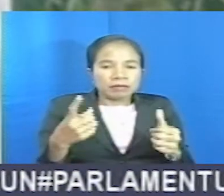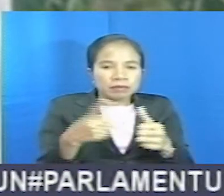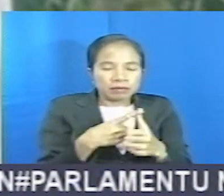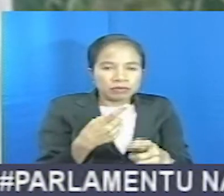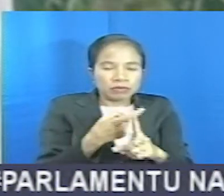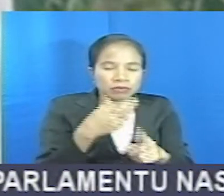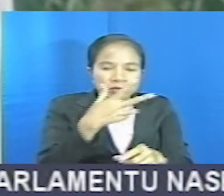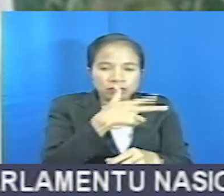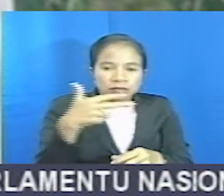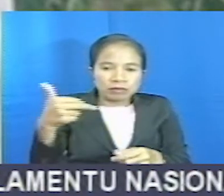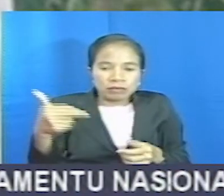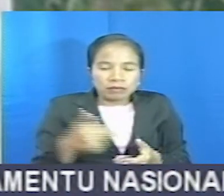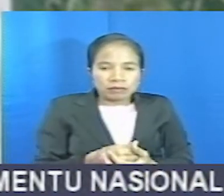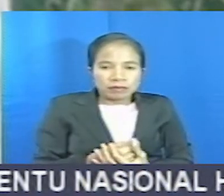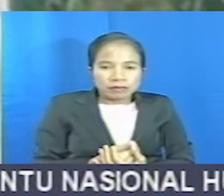uluk husi Jakarta.